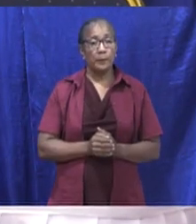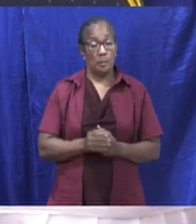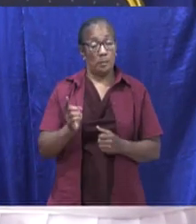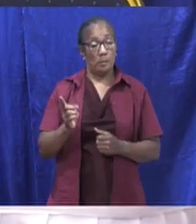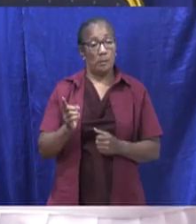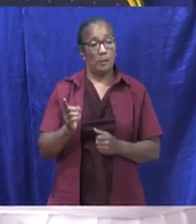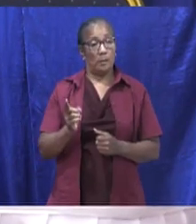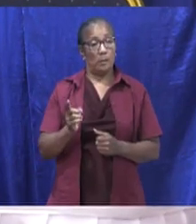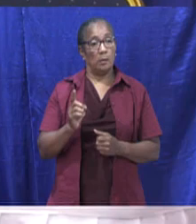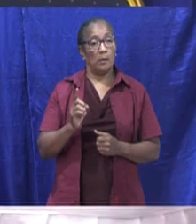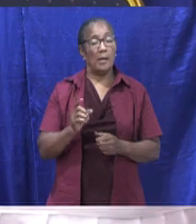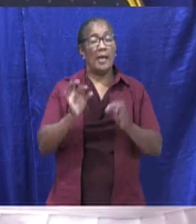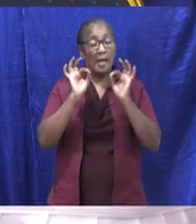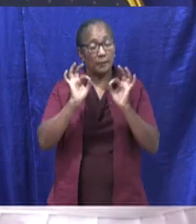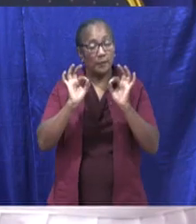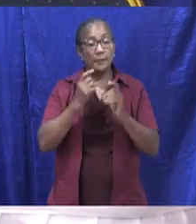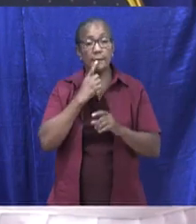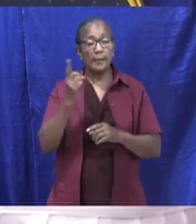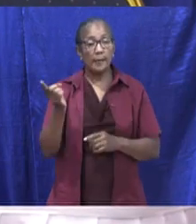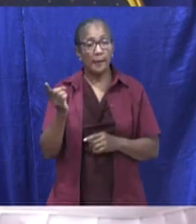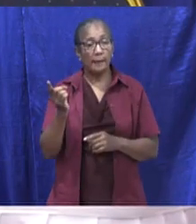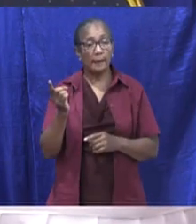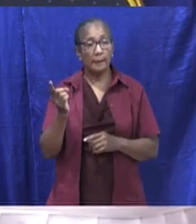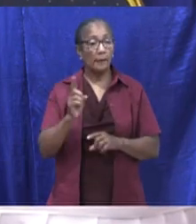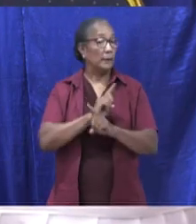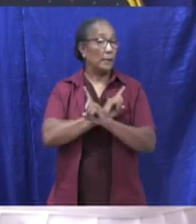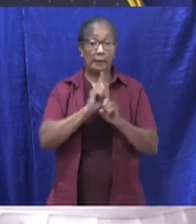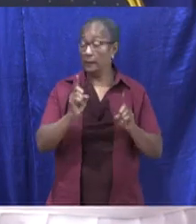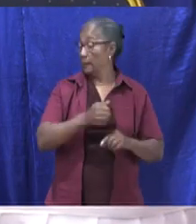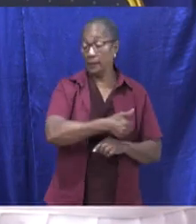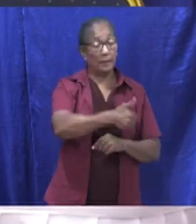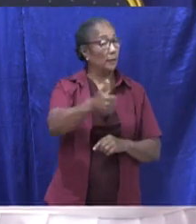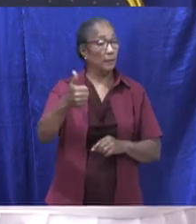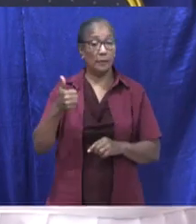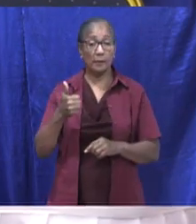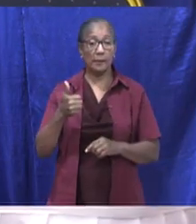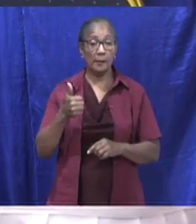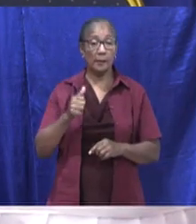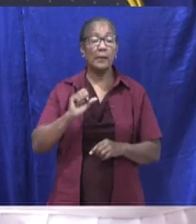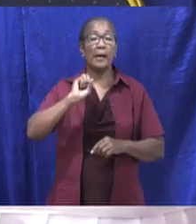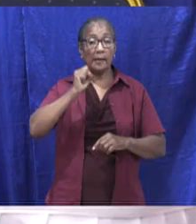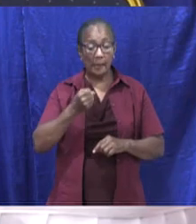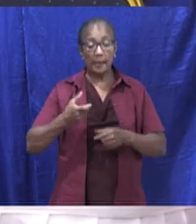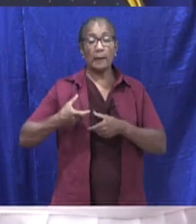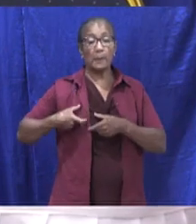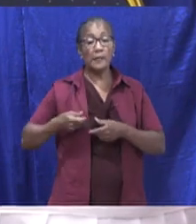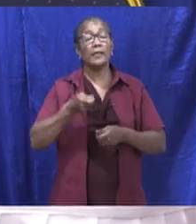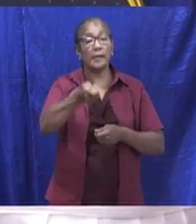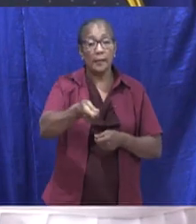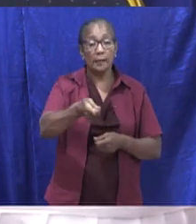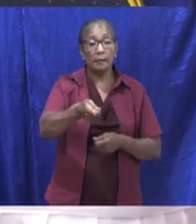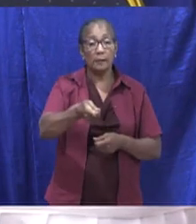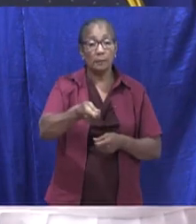Ik geef nog een keer expliciet aan dat niet ieder voorzien zal worden van een pas.